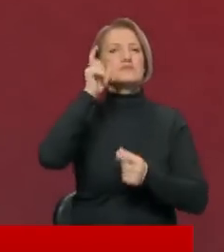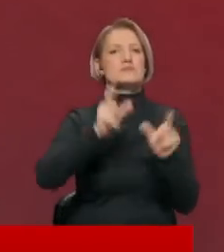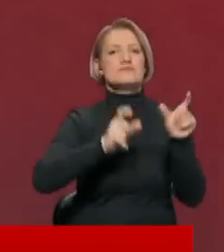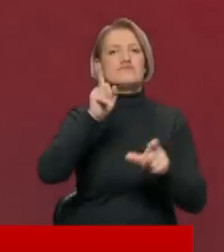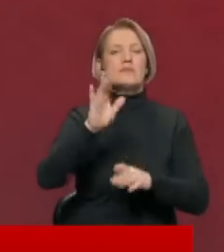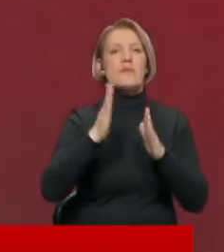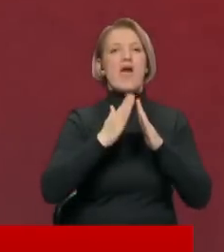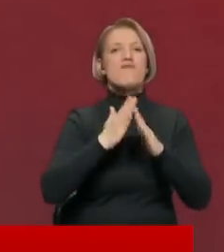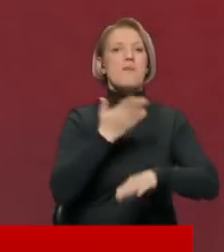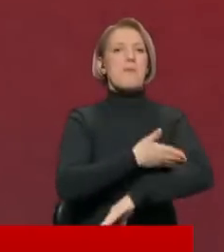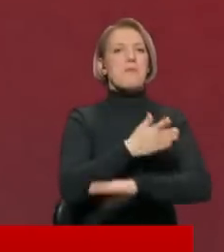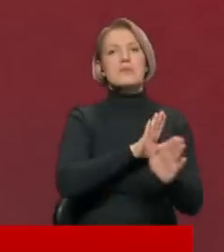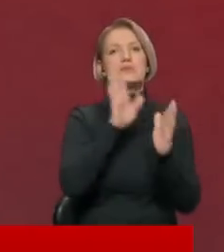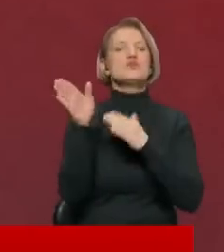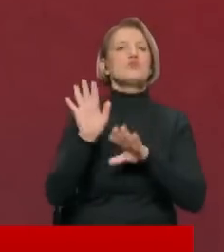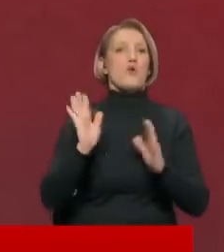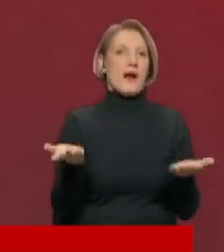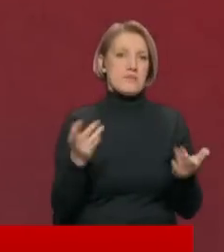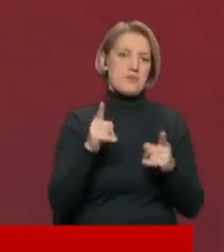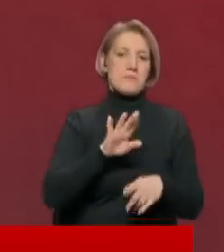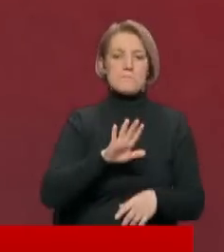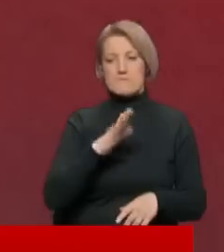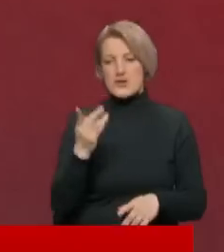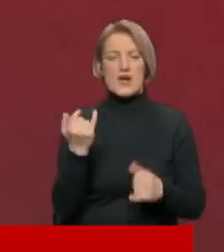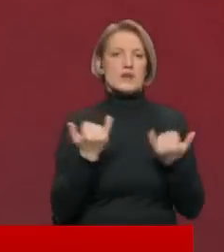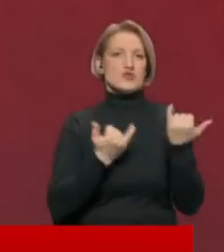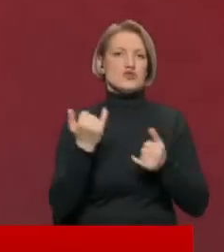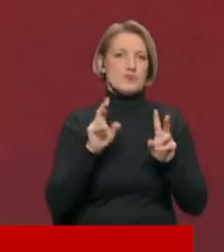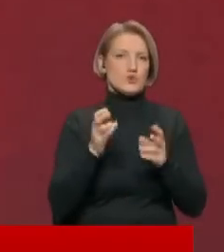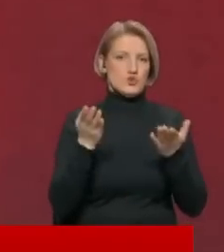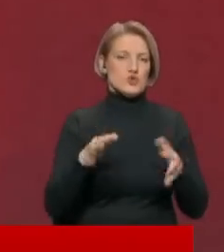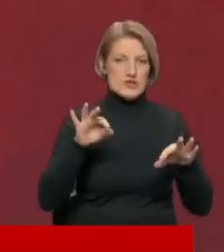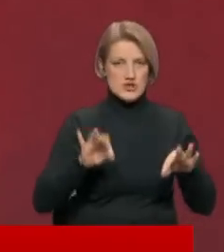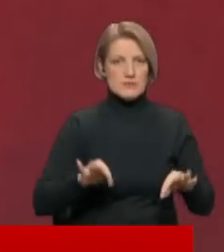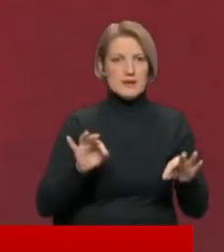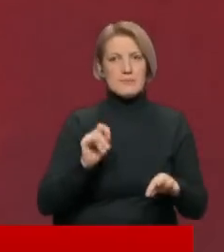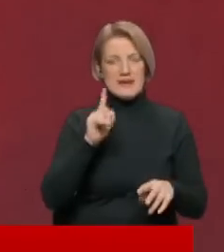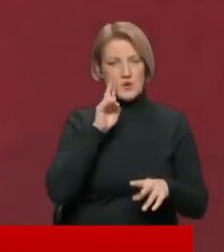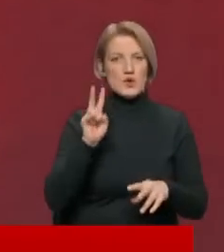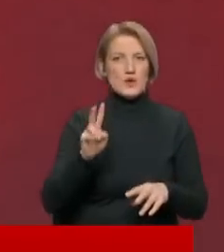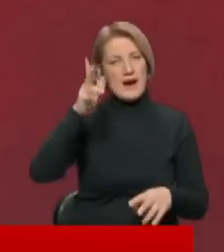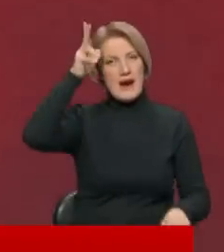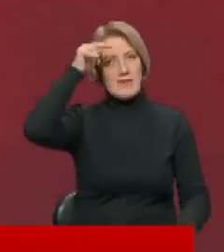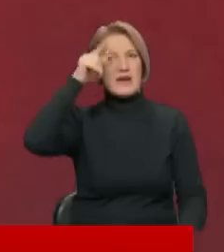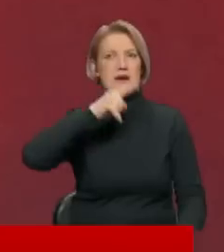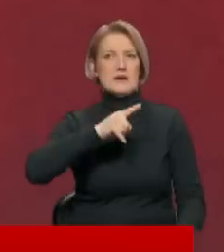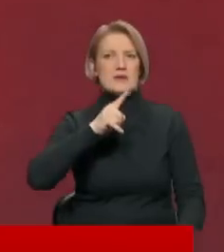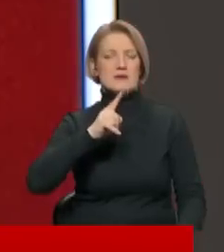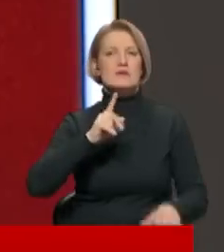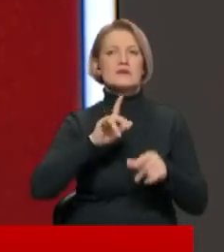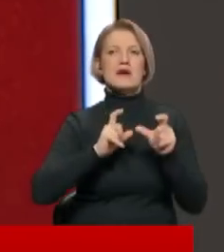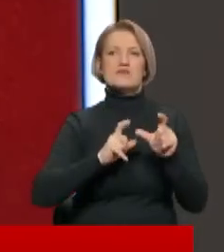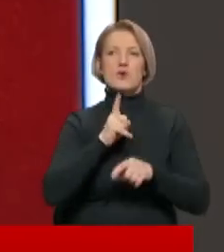evlerine memleketlerine dönmüyorlar Bu da bir başka tartışma konusu şimdi bir görüntü Amerika Birleşik devletlerinden